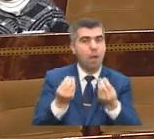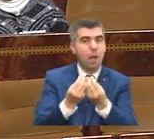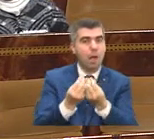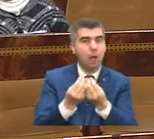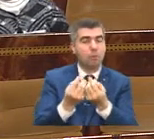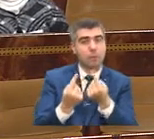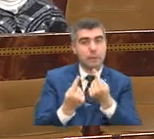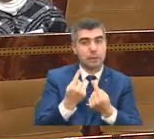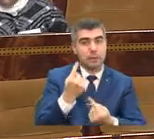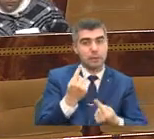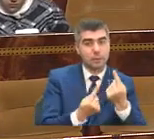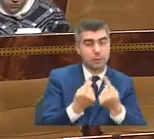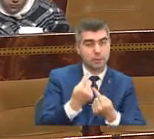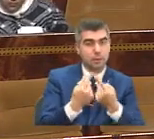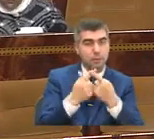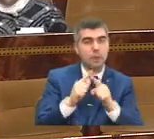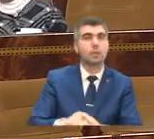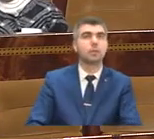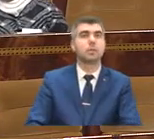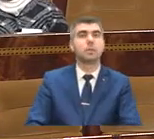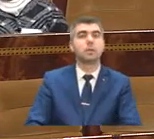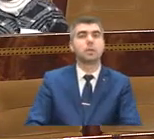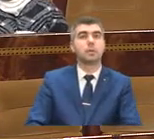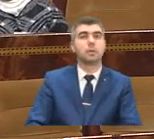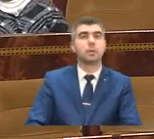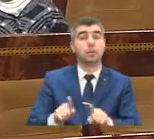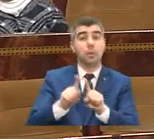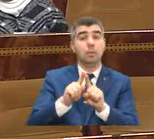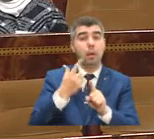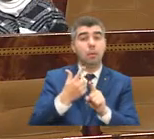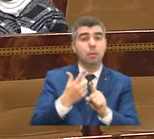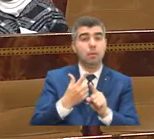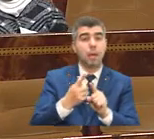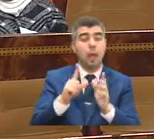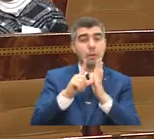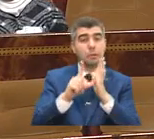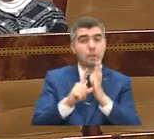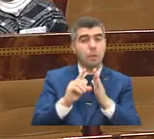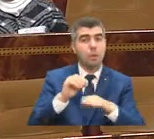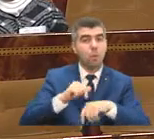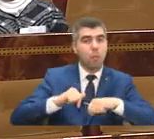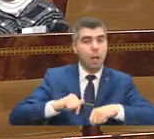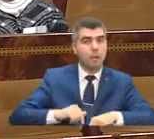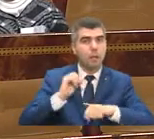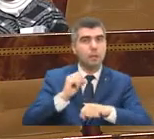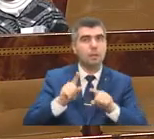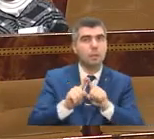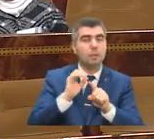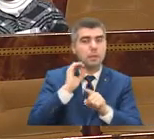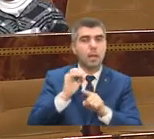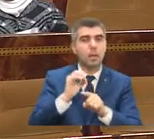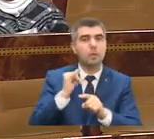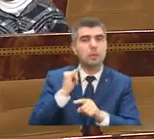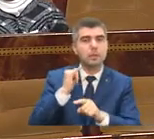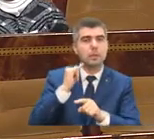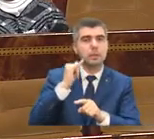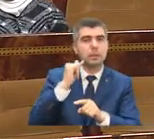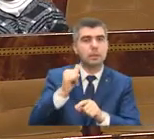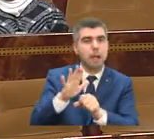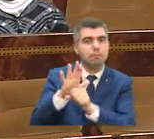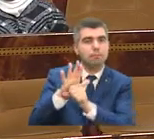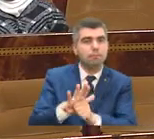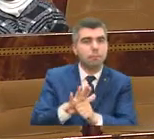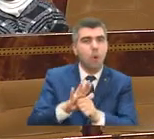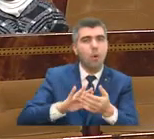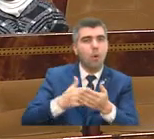المستقلة ومشتركة بين الوزارات، لكن يجب أن نقول بأن هذه الفئة أصبحت هي الحيط القصير والفئة المهمشة داخل